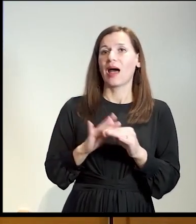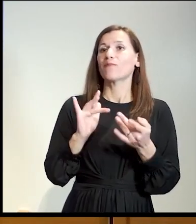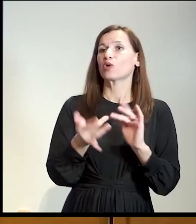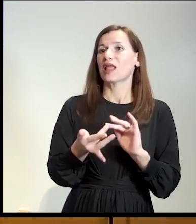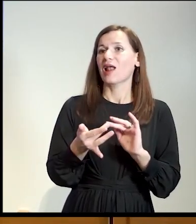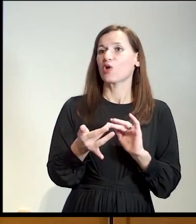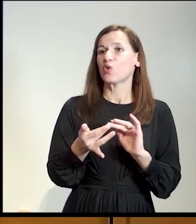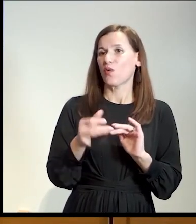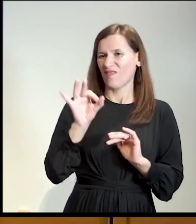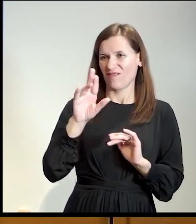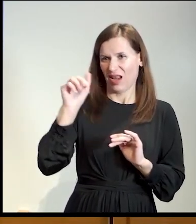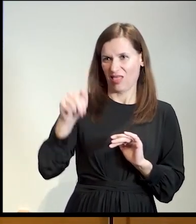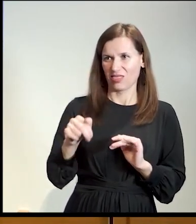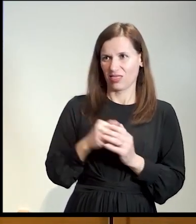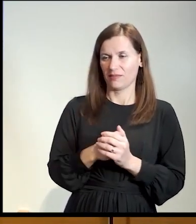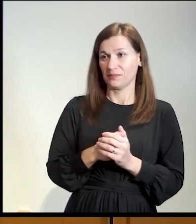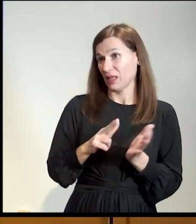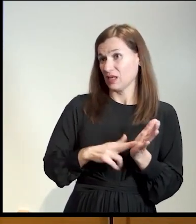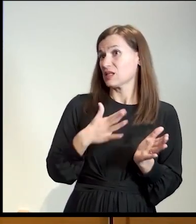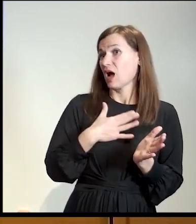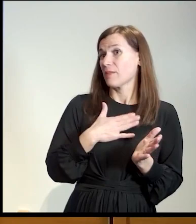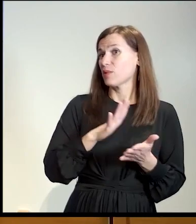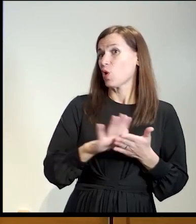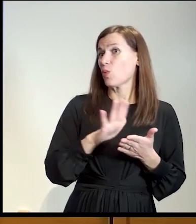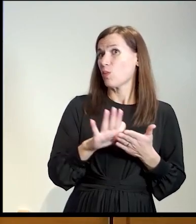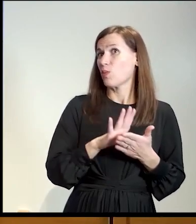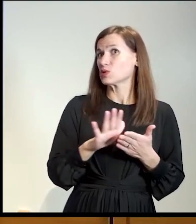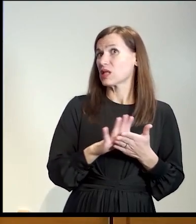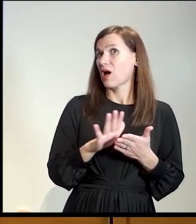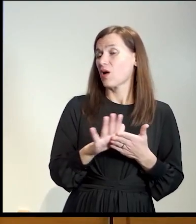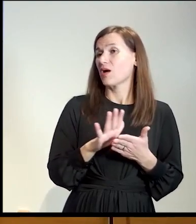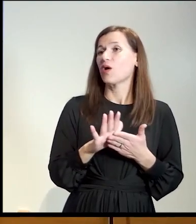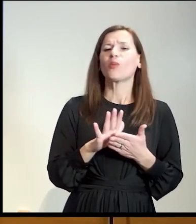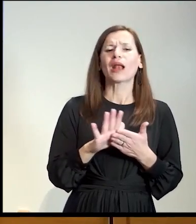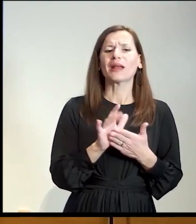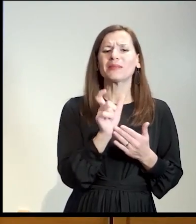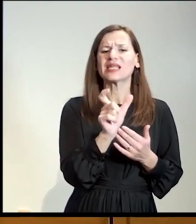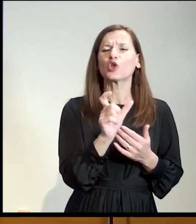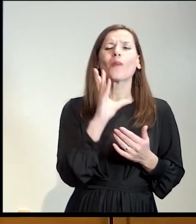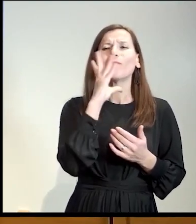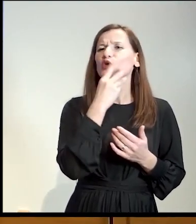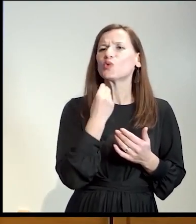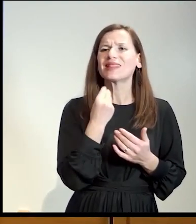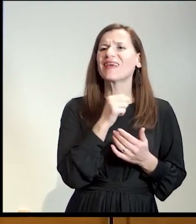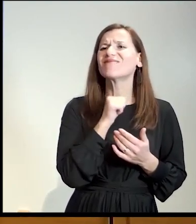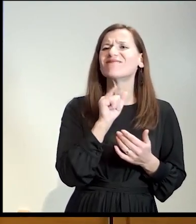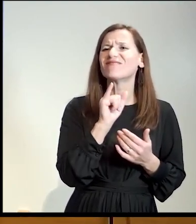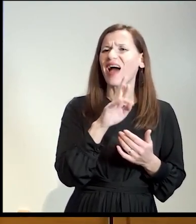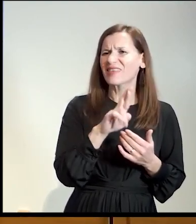res, zakaj bi uporabljali besedo beautifier, če pa jo lahko po slovensko prevedemo